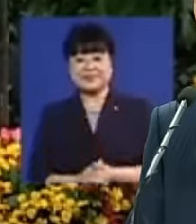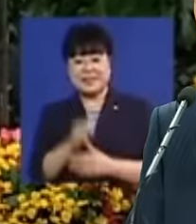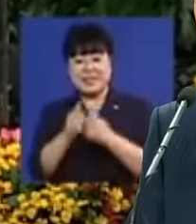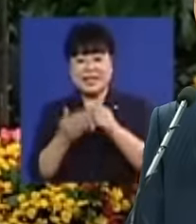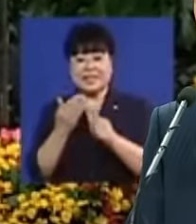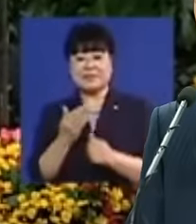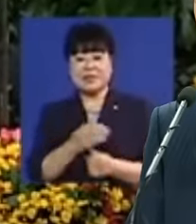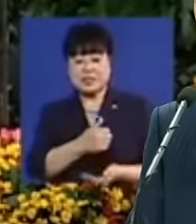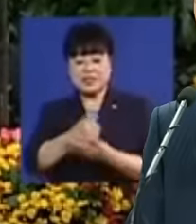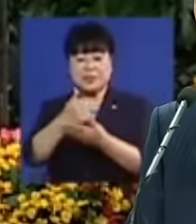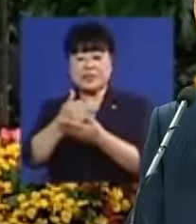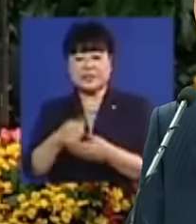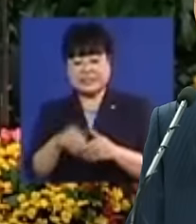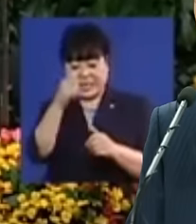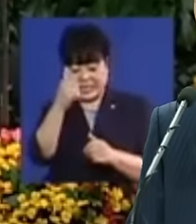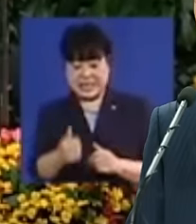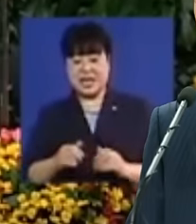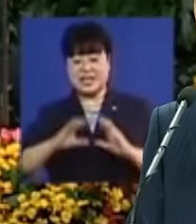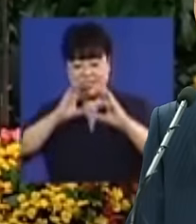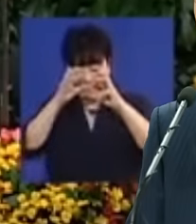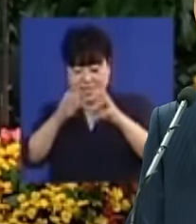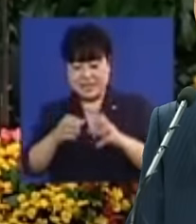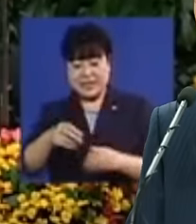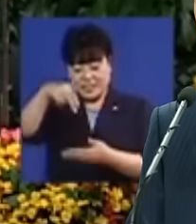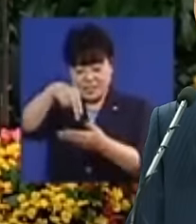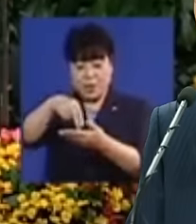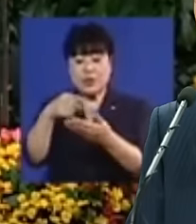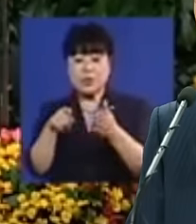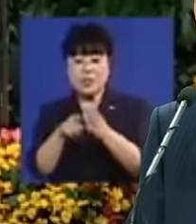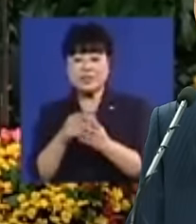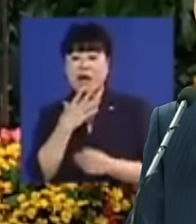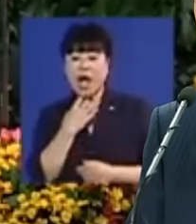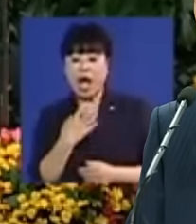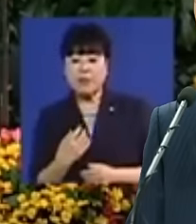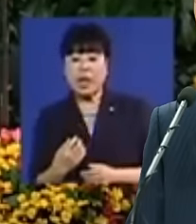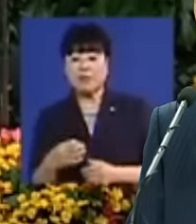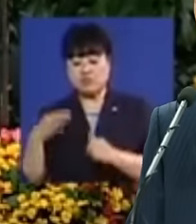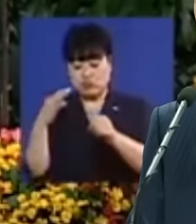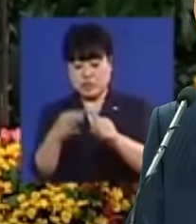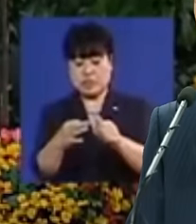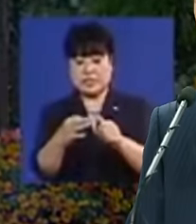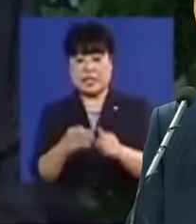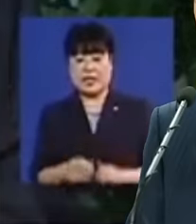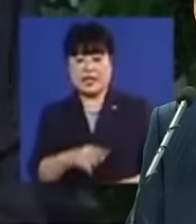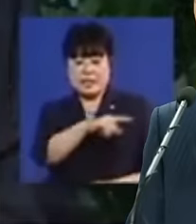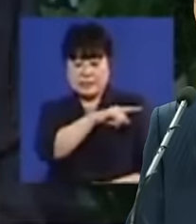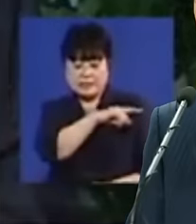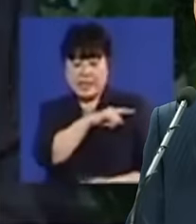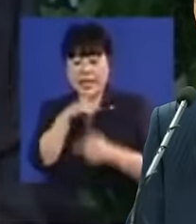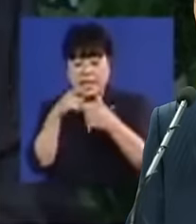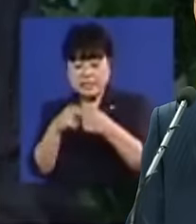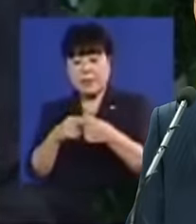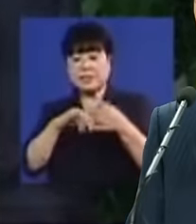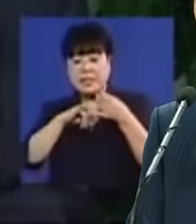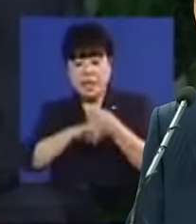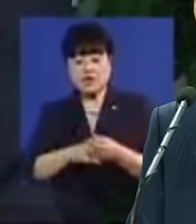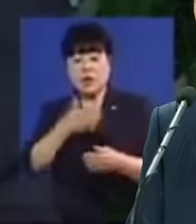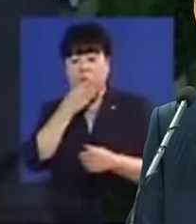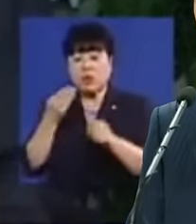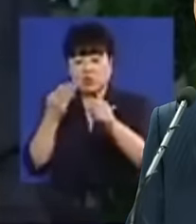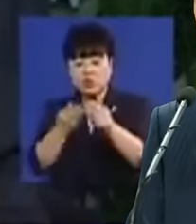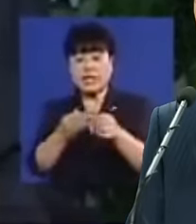하나님을 섬기는 제사장 국가를 세우기 위해서 아브라함을 불러내실 때 제일 첫째 약속이 복주겠다는